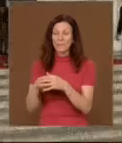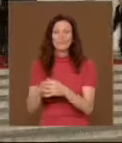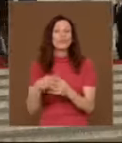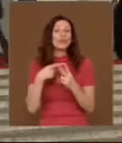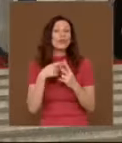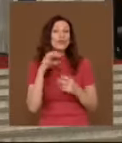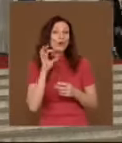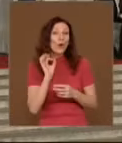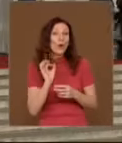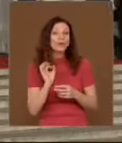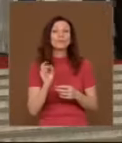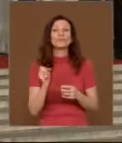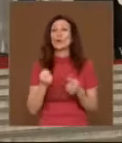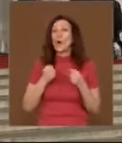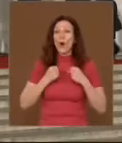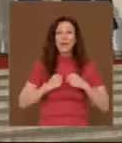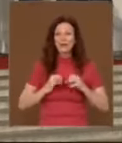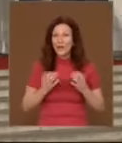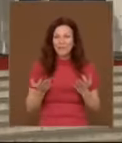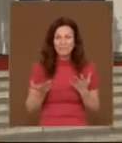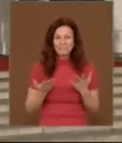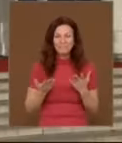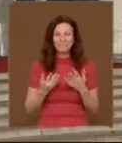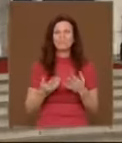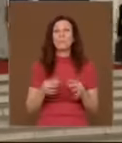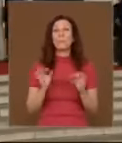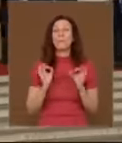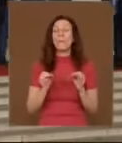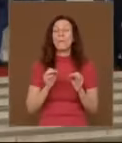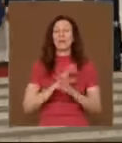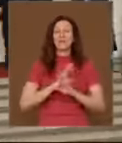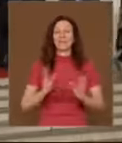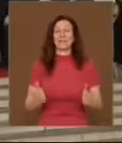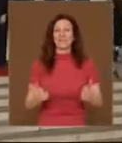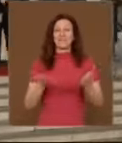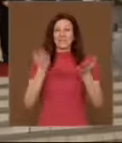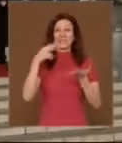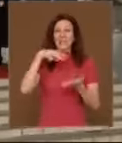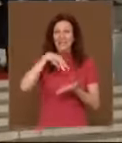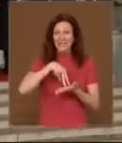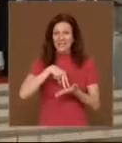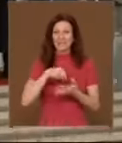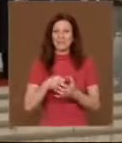но с очакване за момента на възкресението.